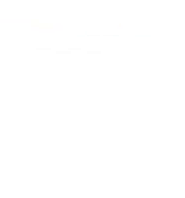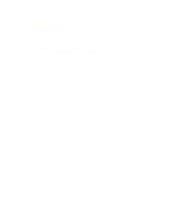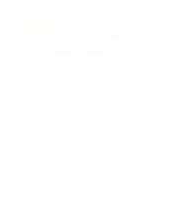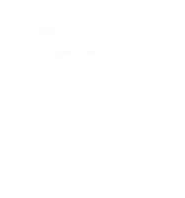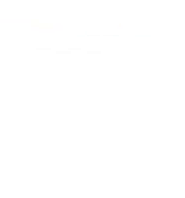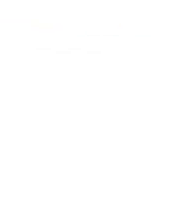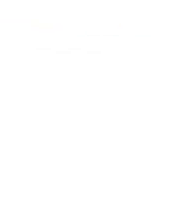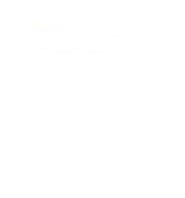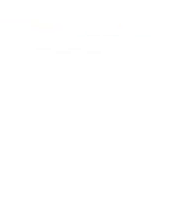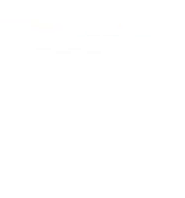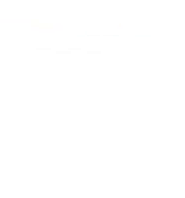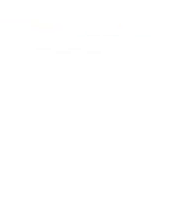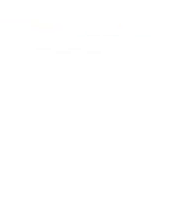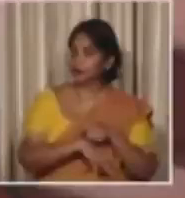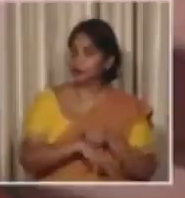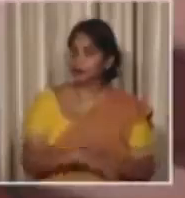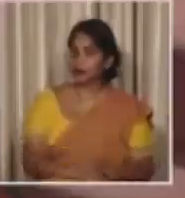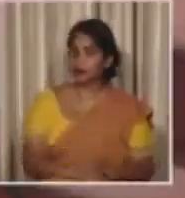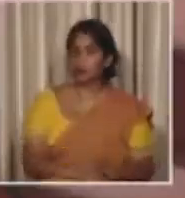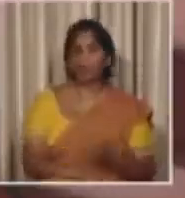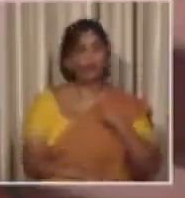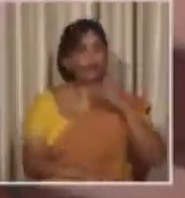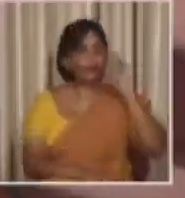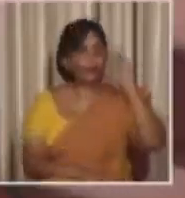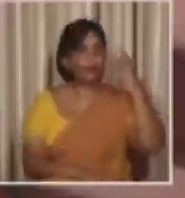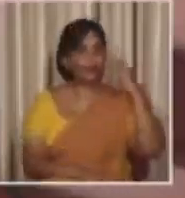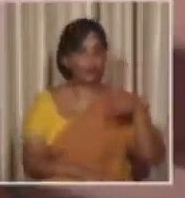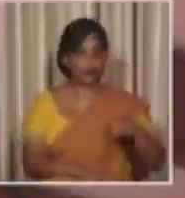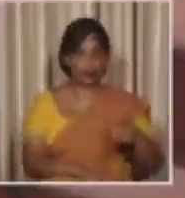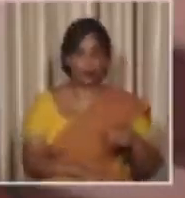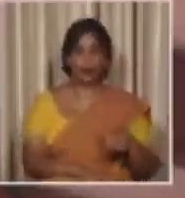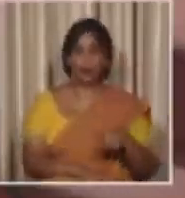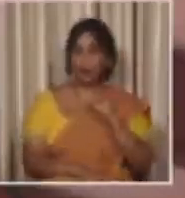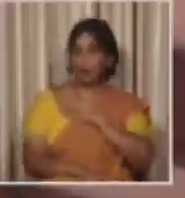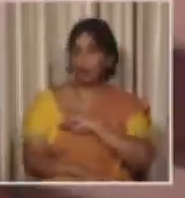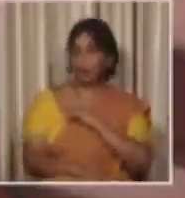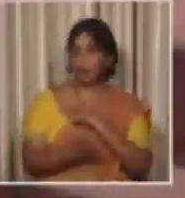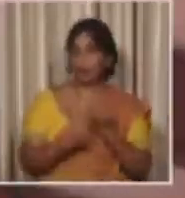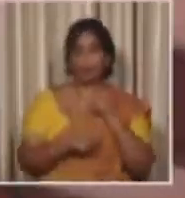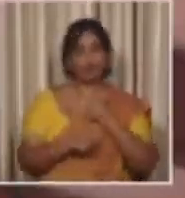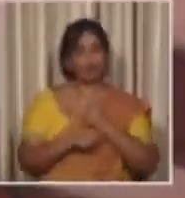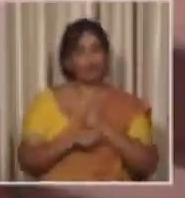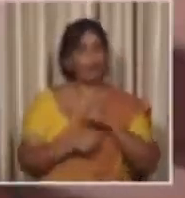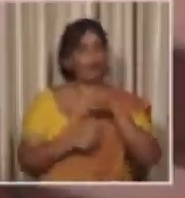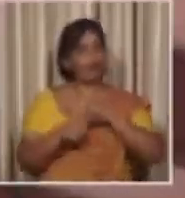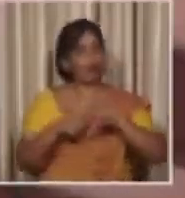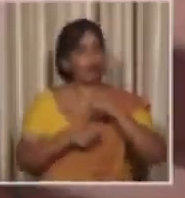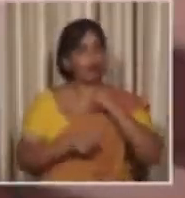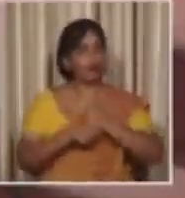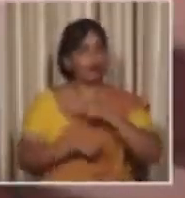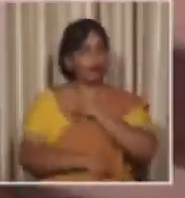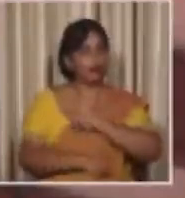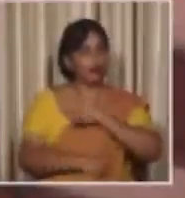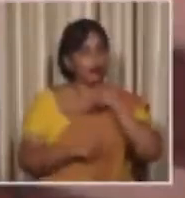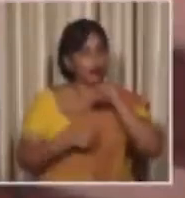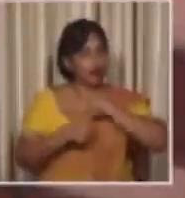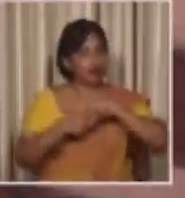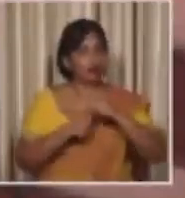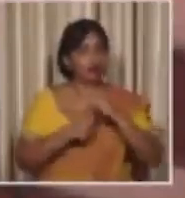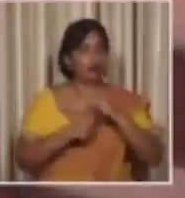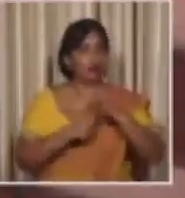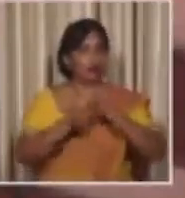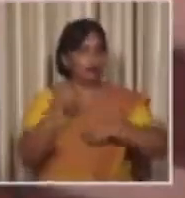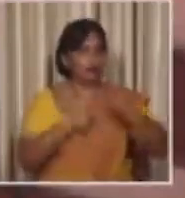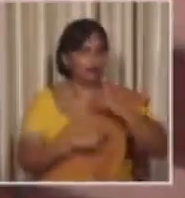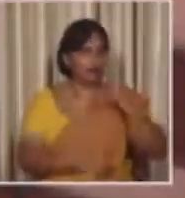lead the web news. විශේෂයෙන් මේ වන විට ලාභ ලබන රාජ්‍යයතන ඇතුළු රාජ්‍යයතන ගණනාවක් විකිණීමට රජයේ